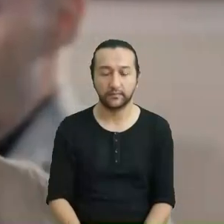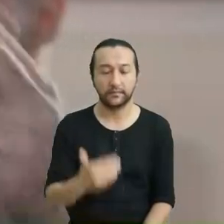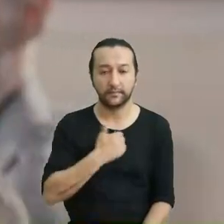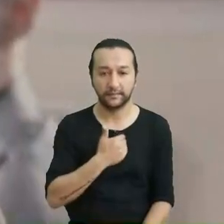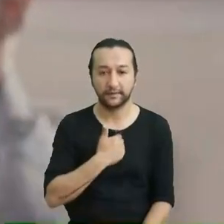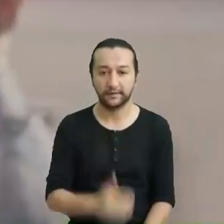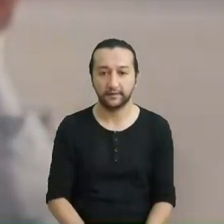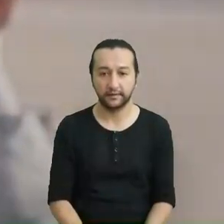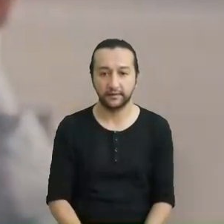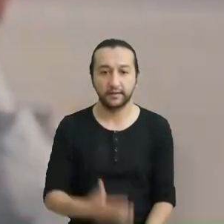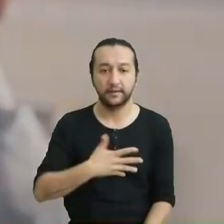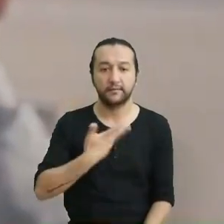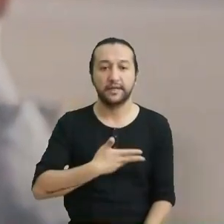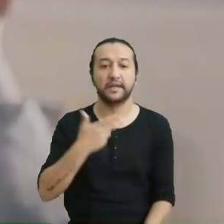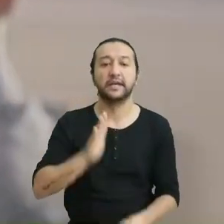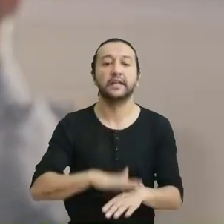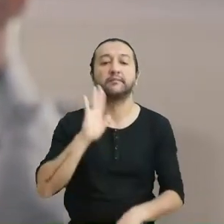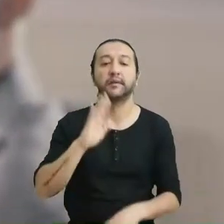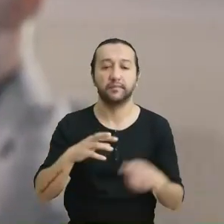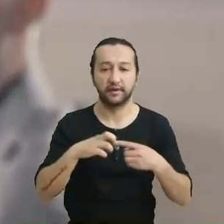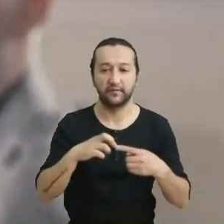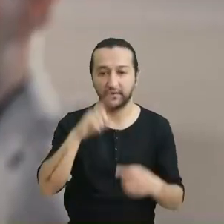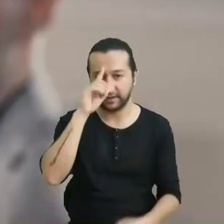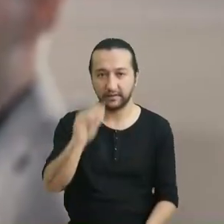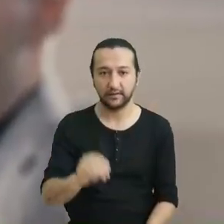Ben merak etmem Rafael.